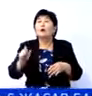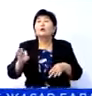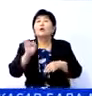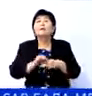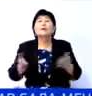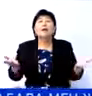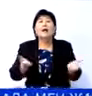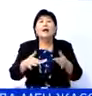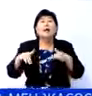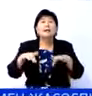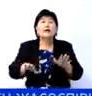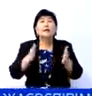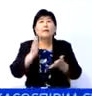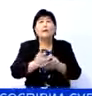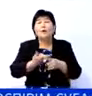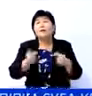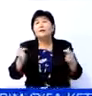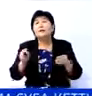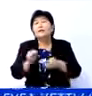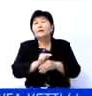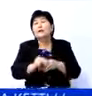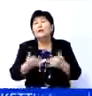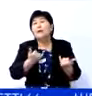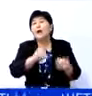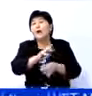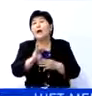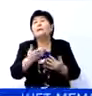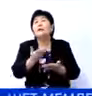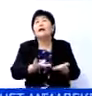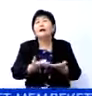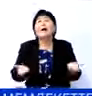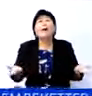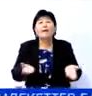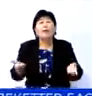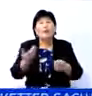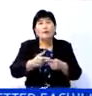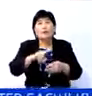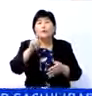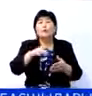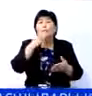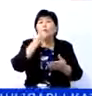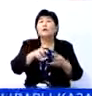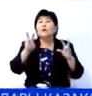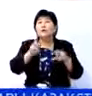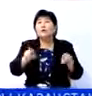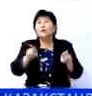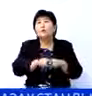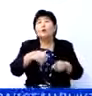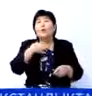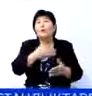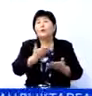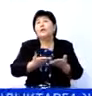қандай қиындықтар бар? Олардың тиісті ем-доммен қамтамасыз етілу жағдайы қалай? Осы сауалдарға сұрақ іздеумен қатар өзекті